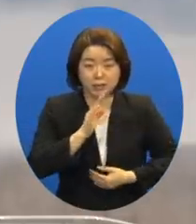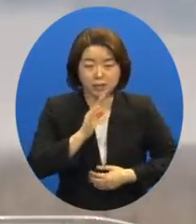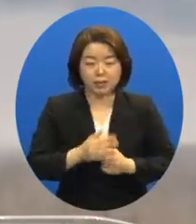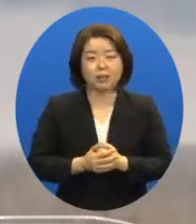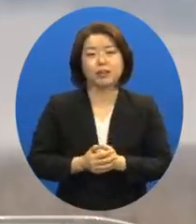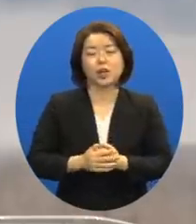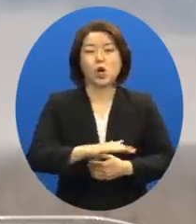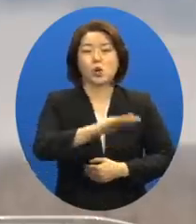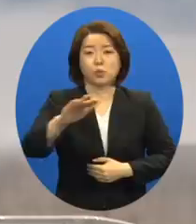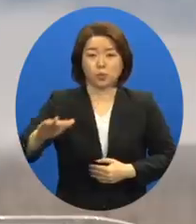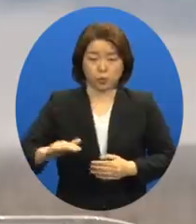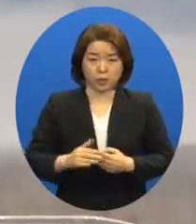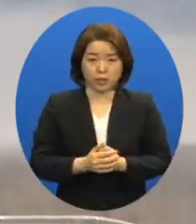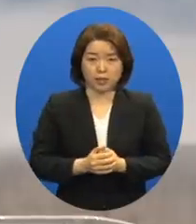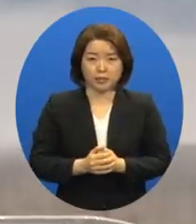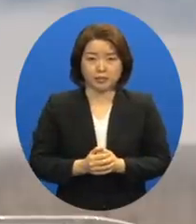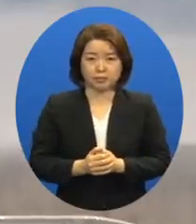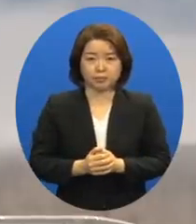우리가